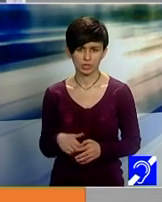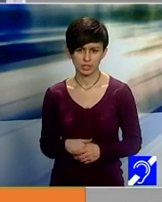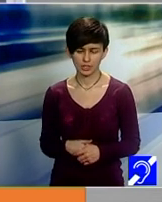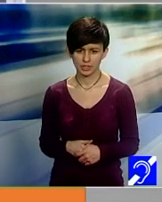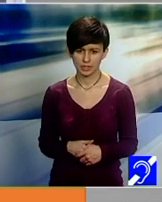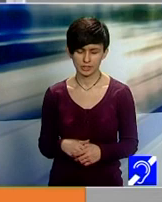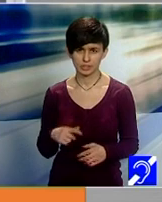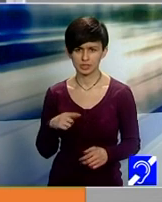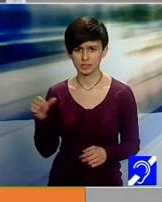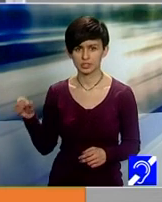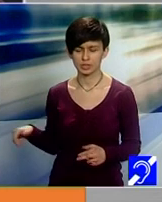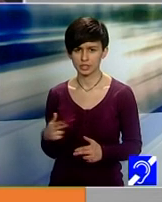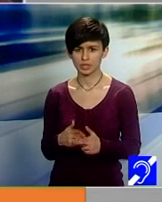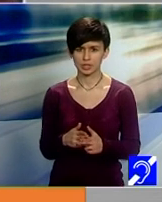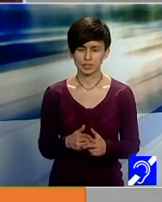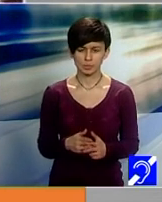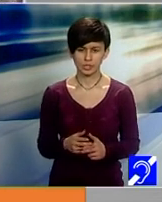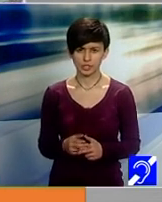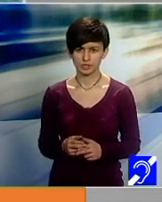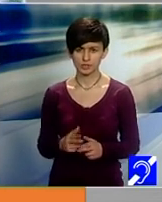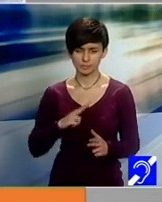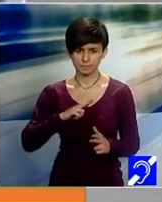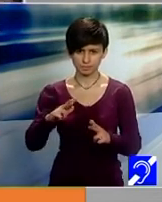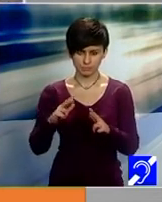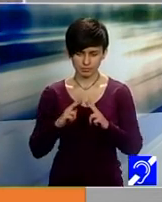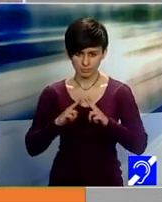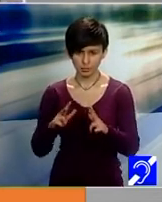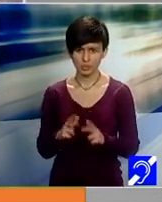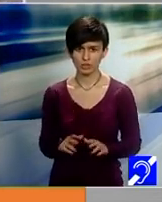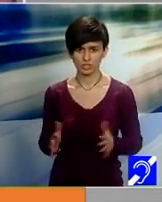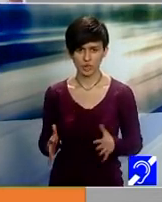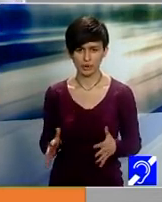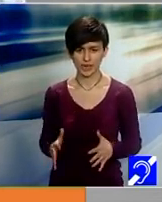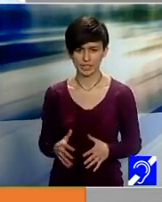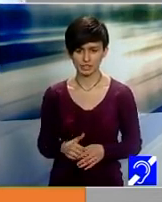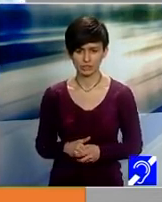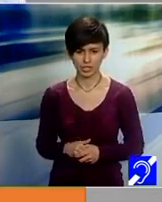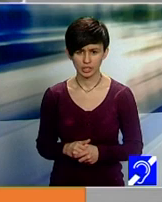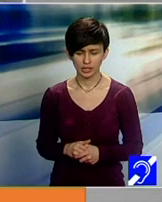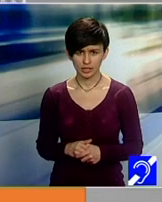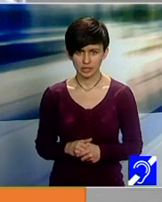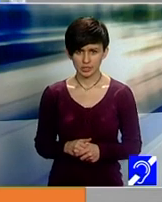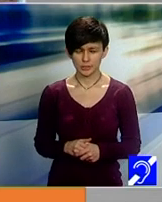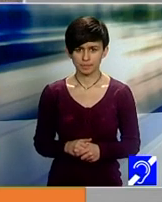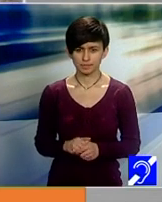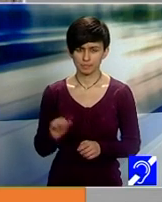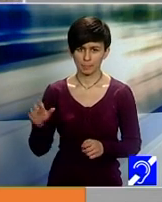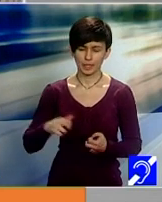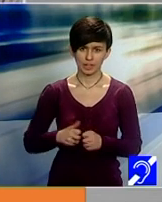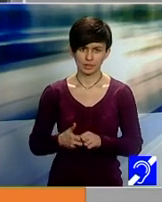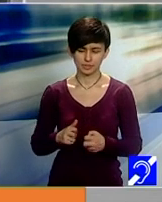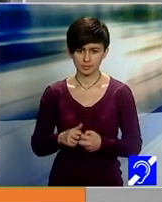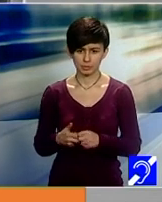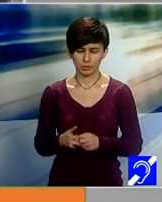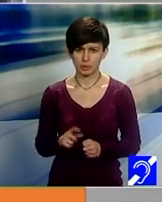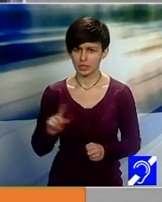bolnavi cronici, cum ar fi Parkinson, bolnavii de Parkinson, se confruntă cu... cu o problemă privită la un medicament care